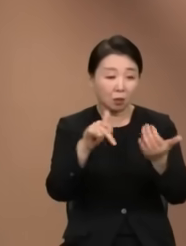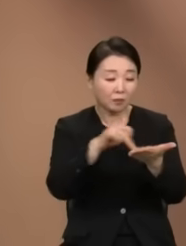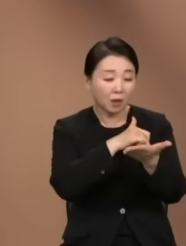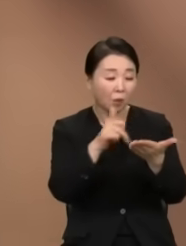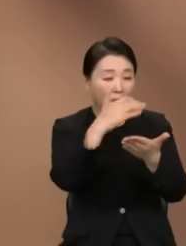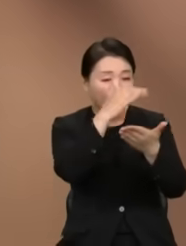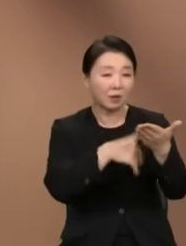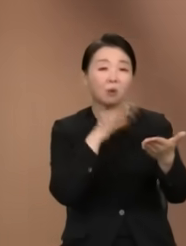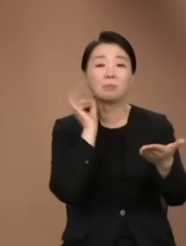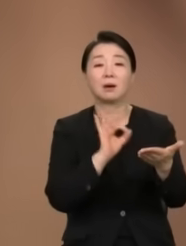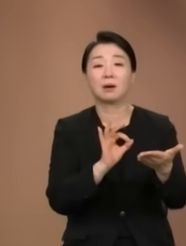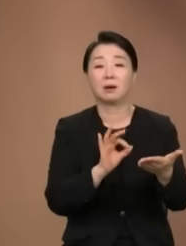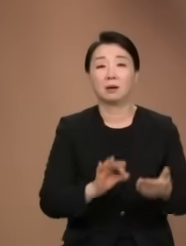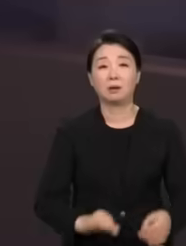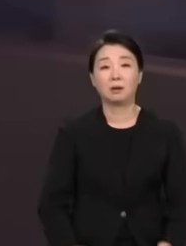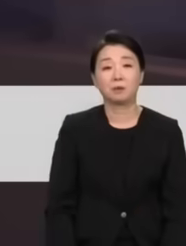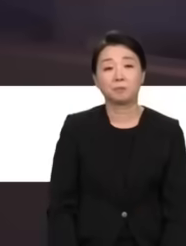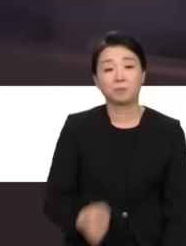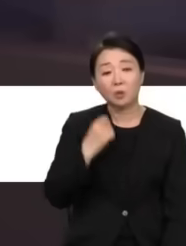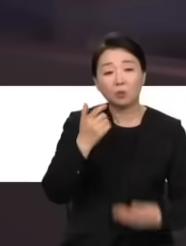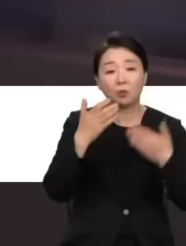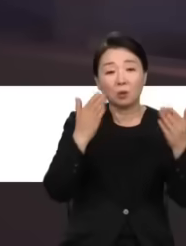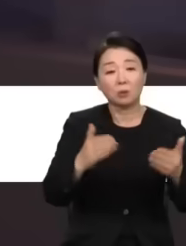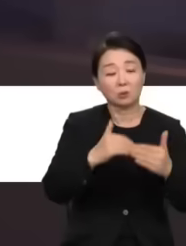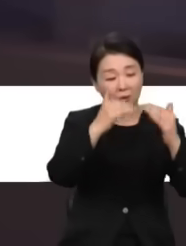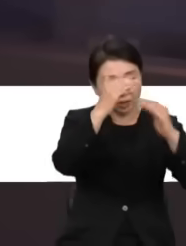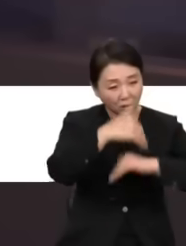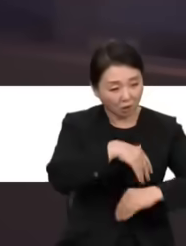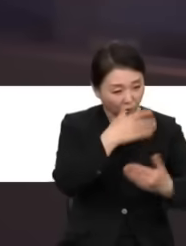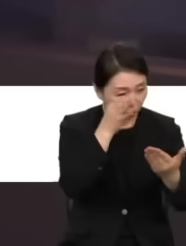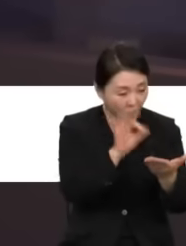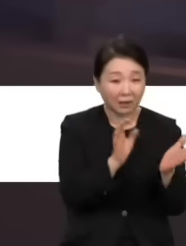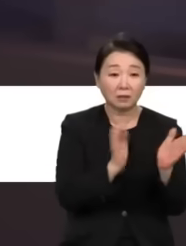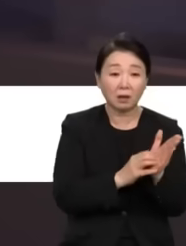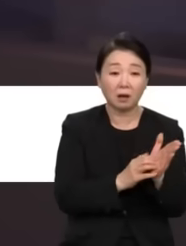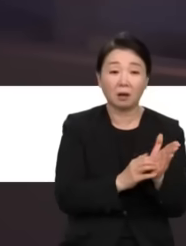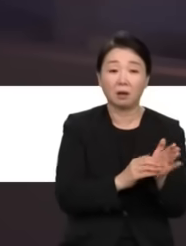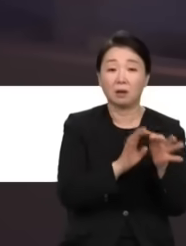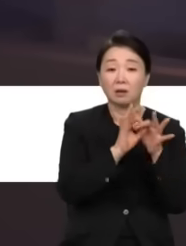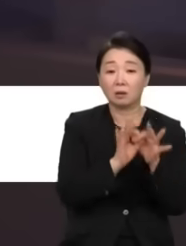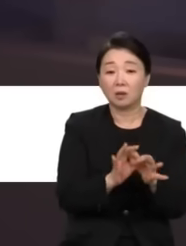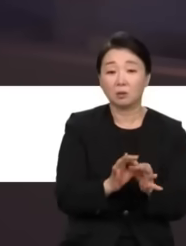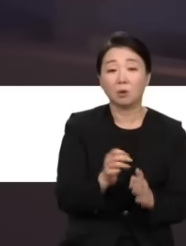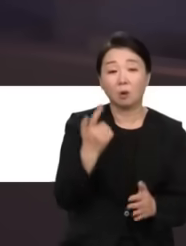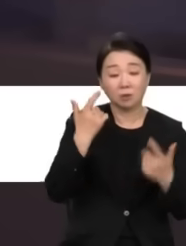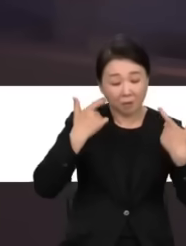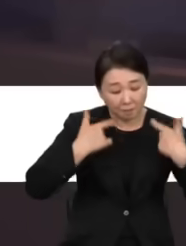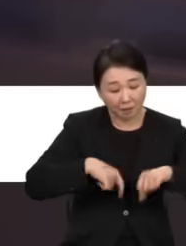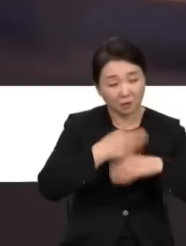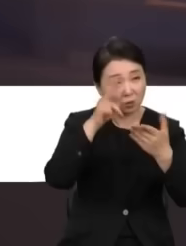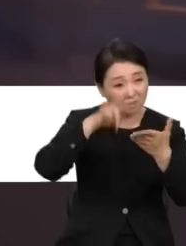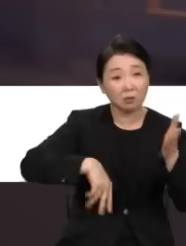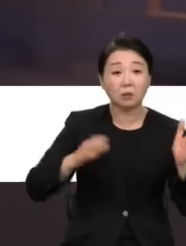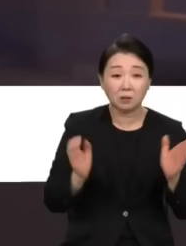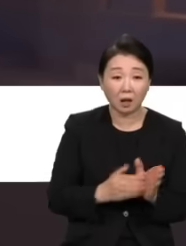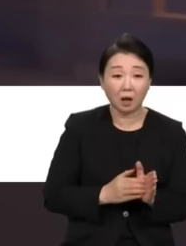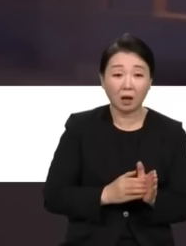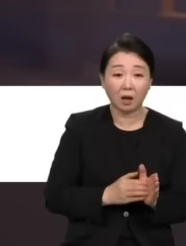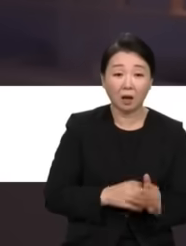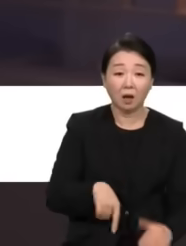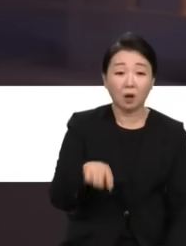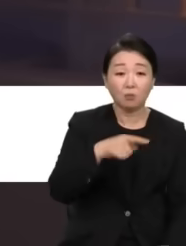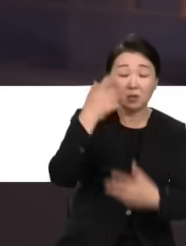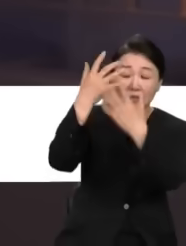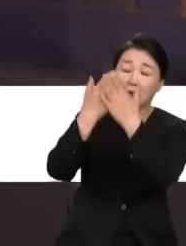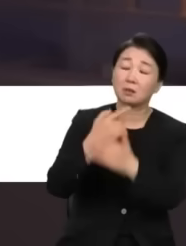살피는 일도 있었습니다. 6개월 동안 다 봤다고 하고 계속해서 어제 나 그거 밤새 다 읽었다. 저희들은 상상을